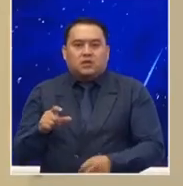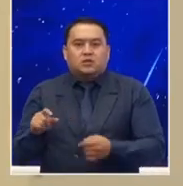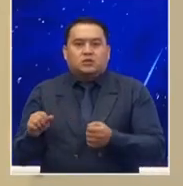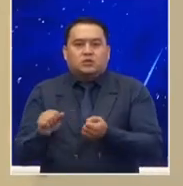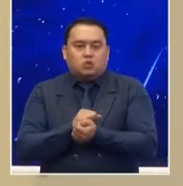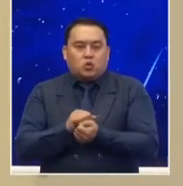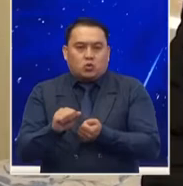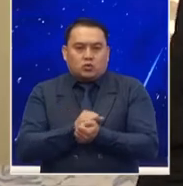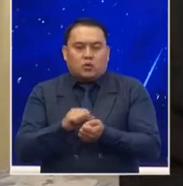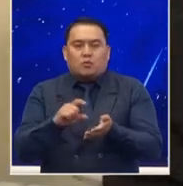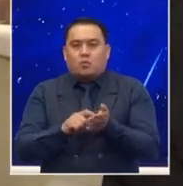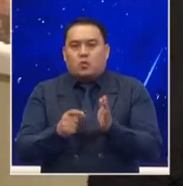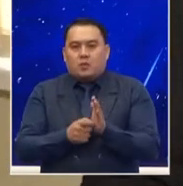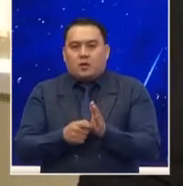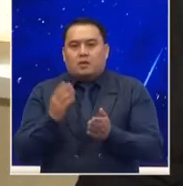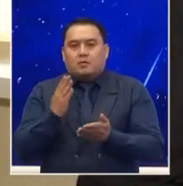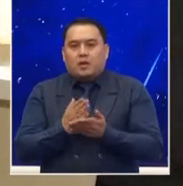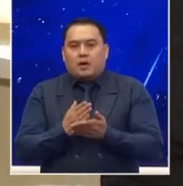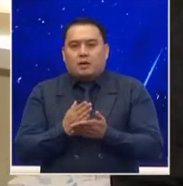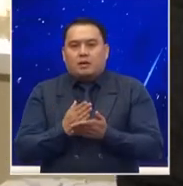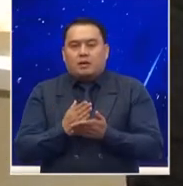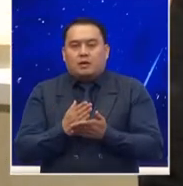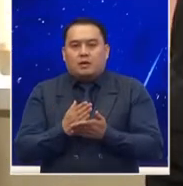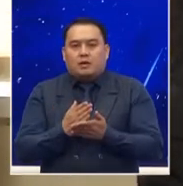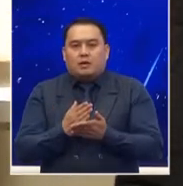сушилка. Сушильный агрегат. Ары жерден шыққан мынау